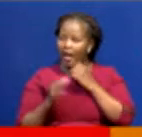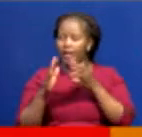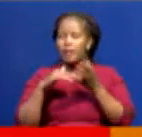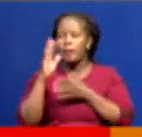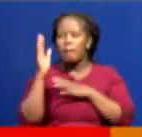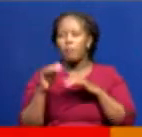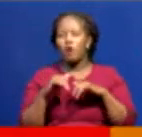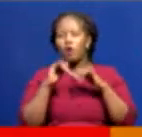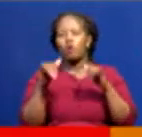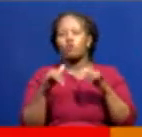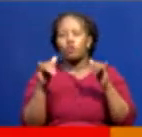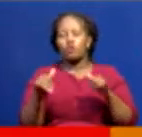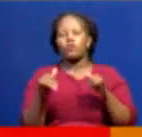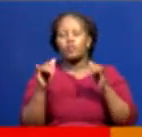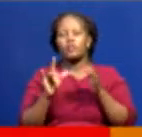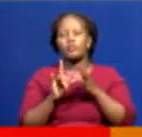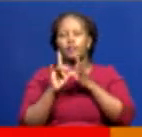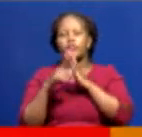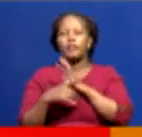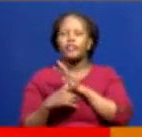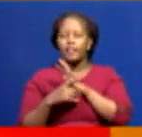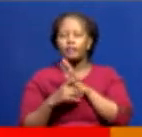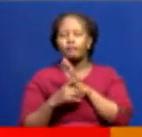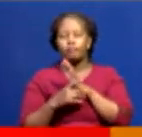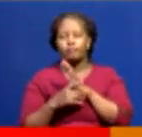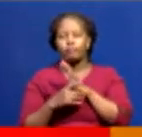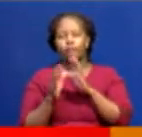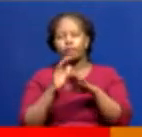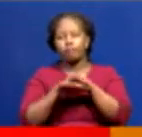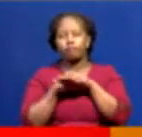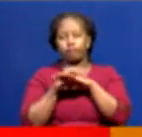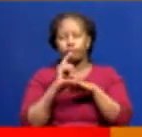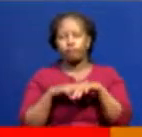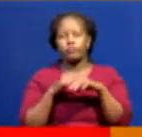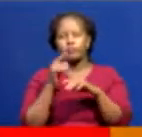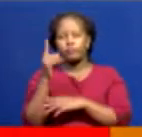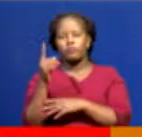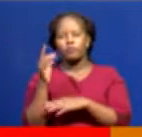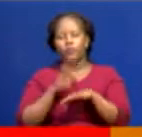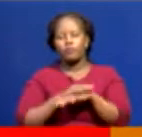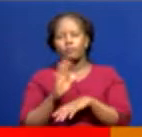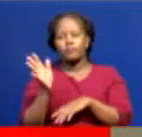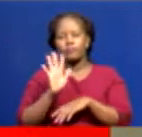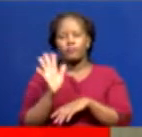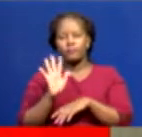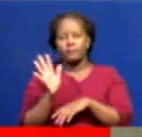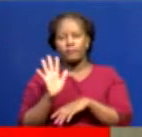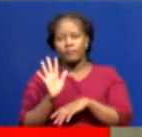utakuwa unaletewa naye Irene Muchuma kwa lugha ya Kiingereza mwendo wa saa 7. Kwa heri.